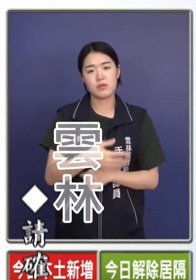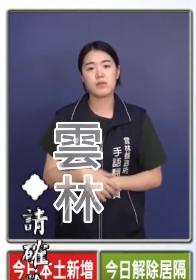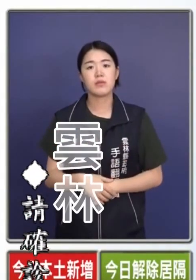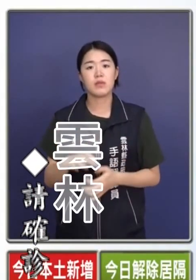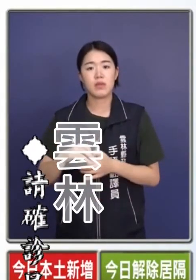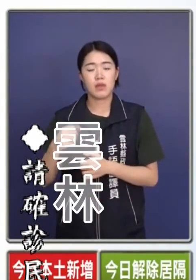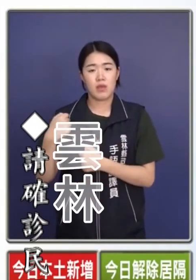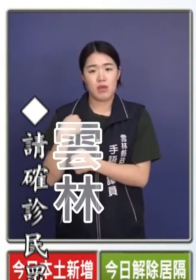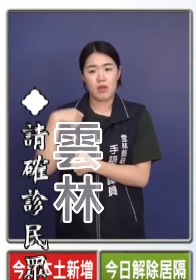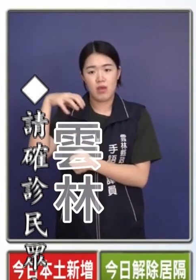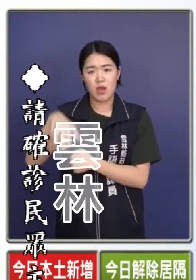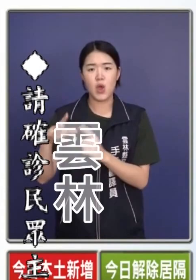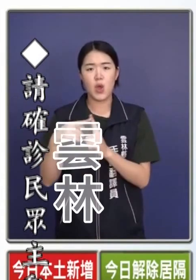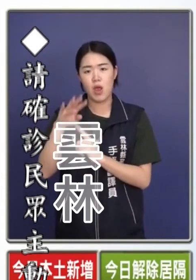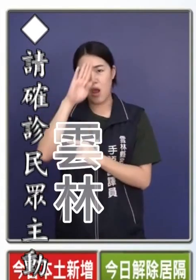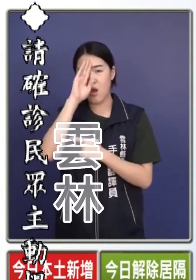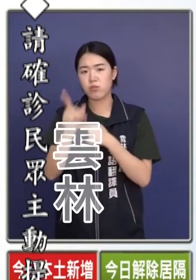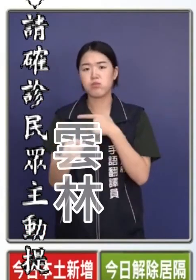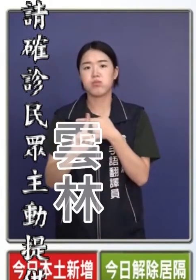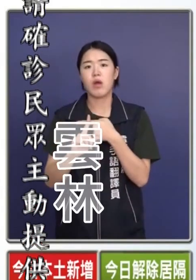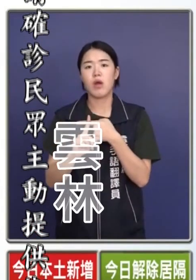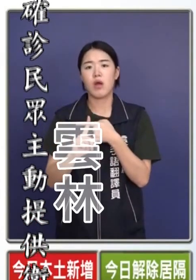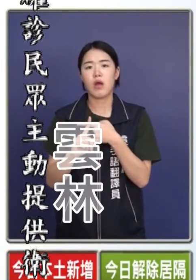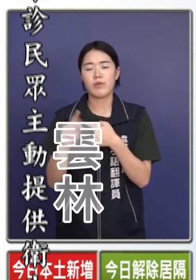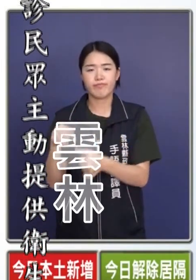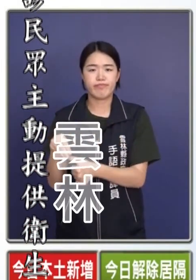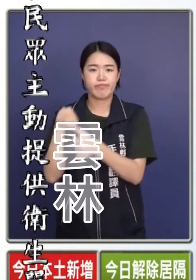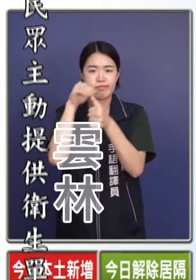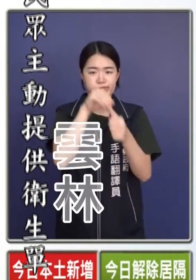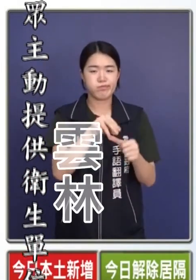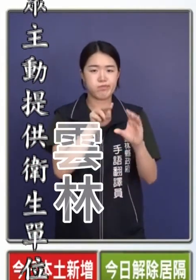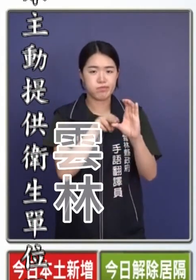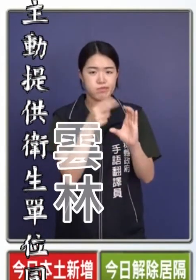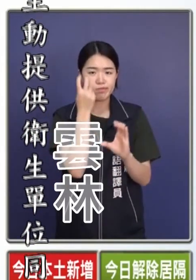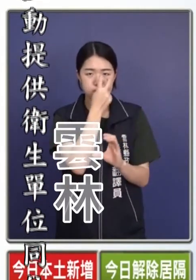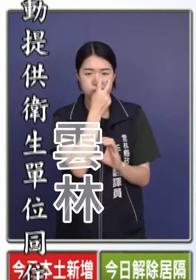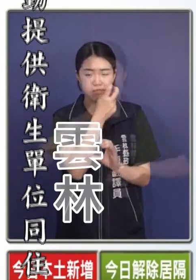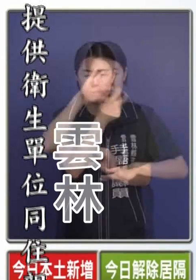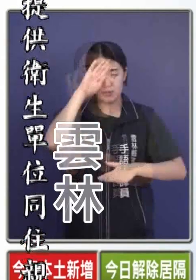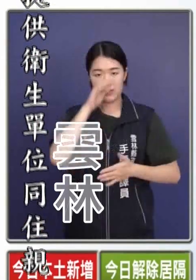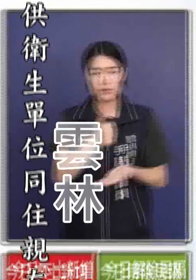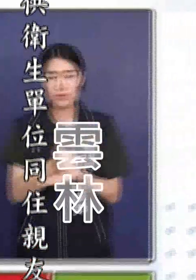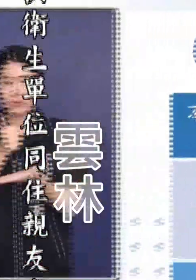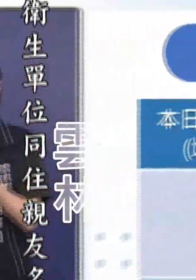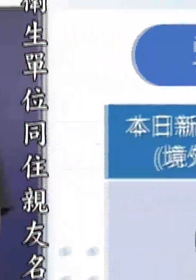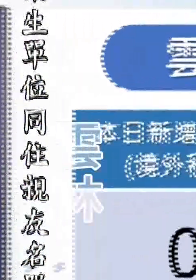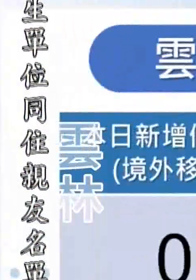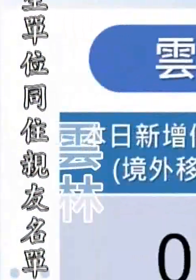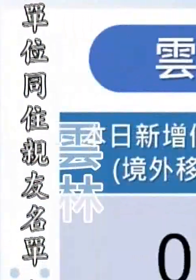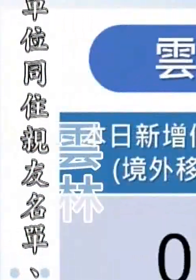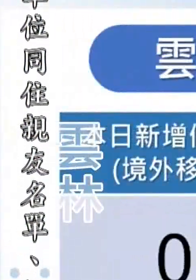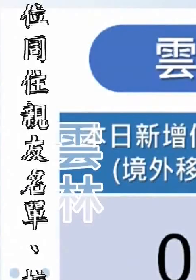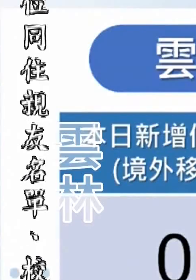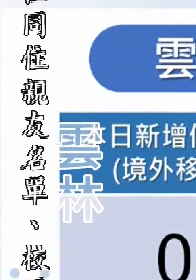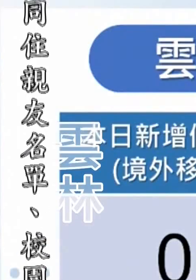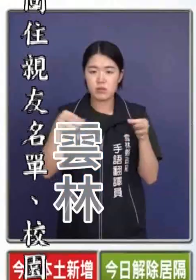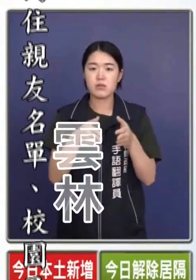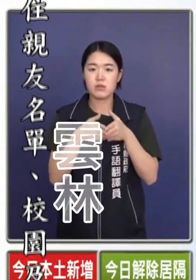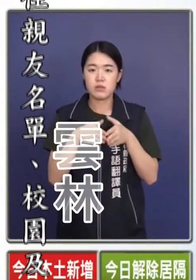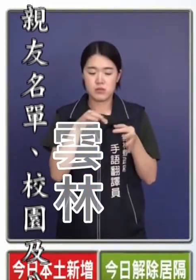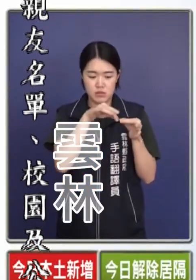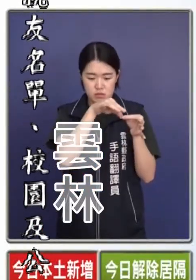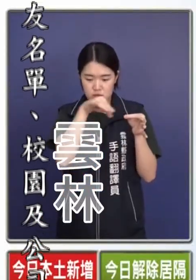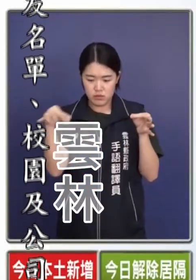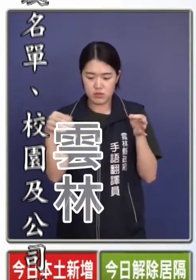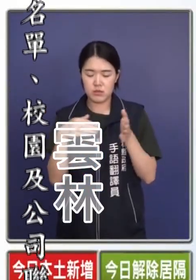有人确诊，那部队安排他们去做采检，那才发现他是确诊。 台湾疫情已经进入社区传播，每天